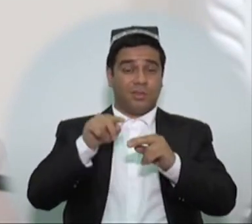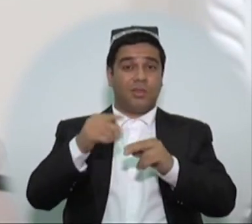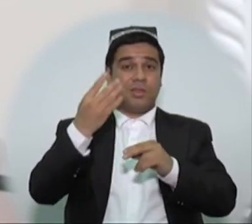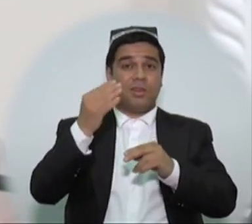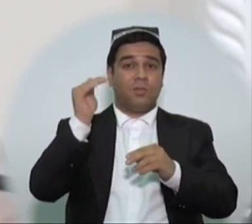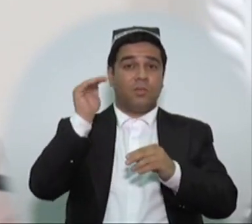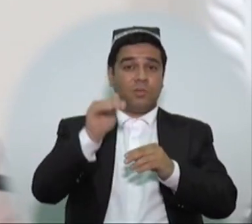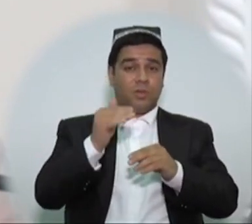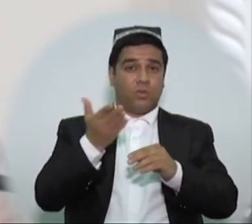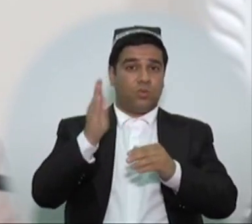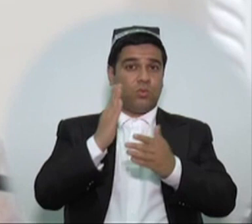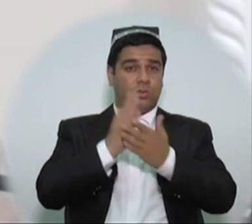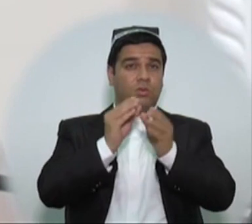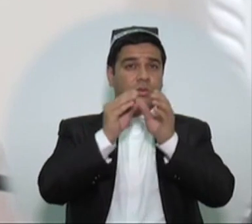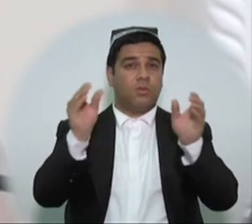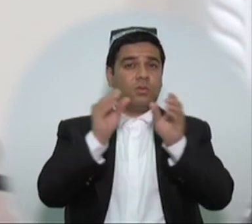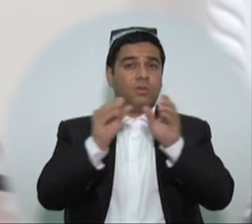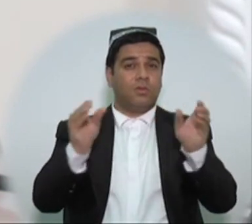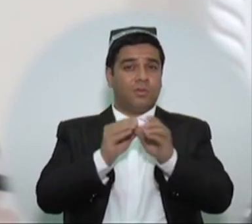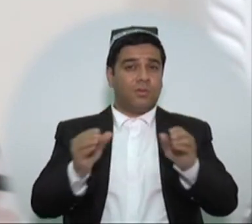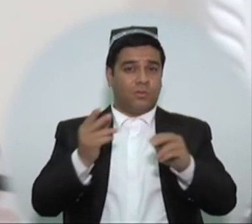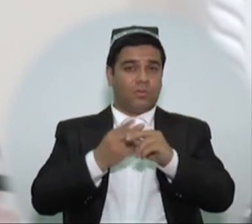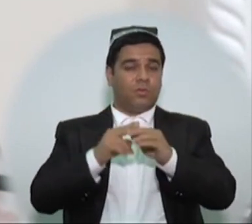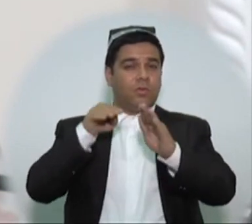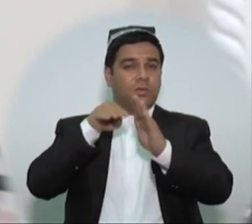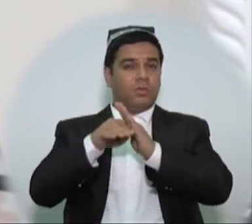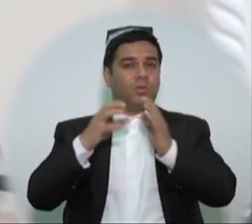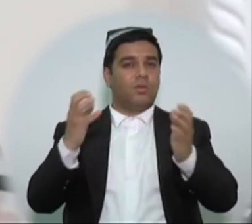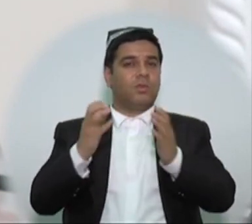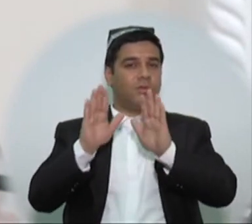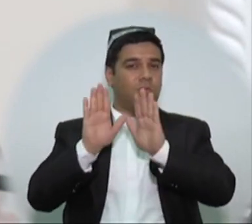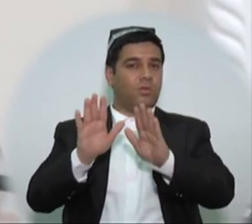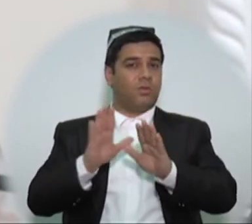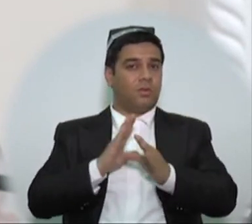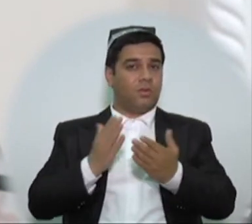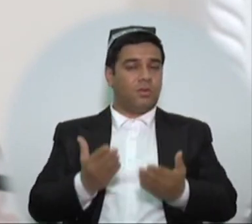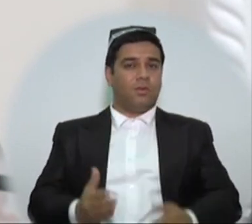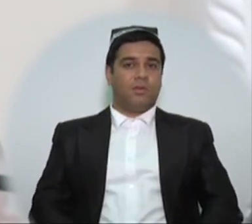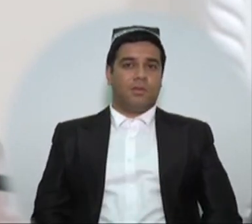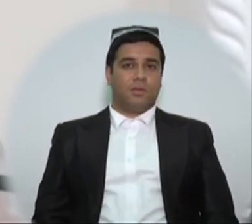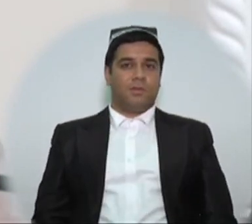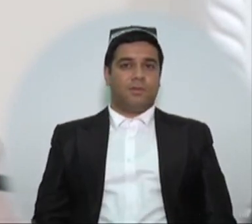Ana mana shuni qilib yuzaga chiqarib, rasadxonaga kutubxona qilib qo'yibdi.